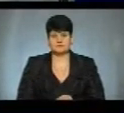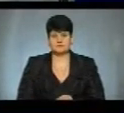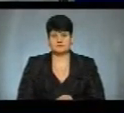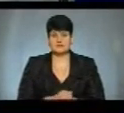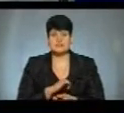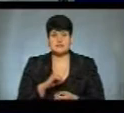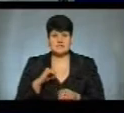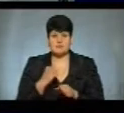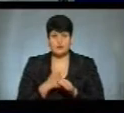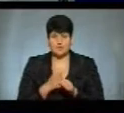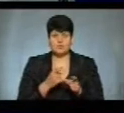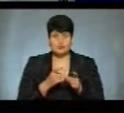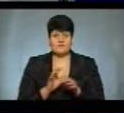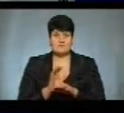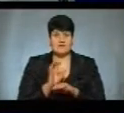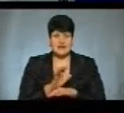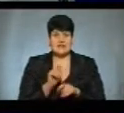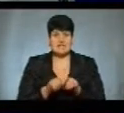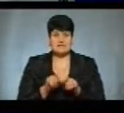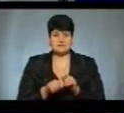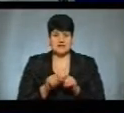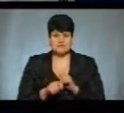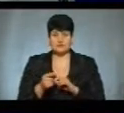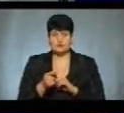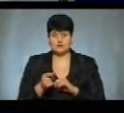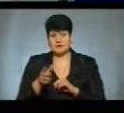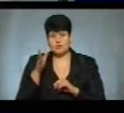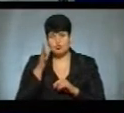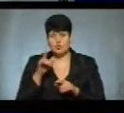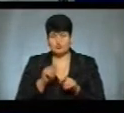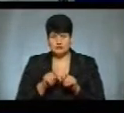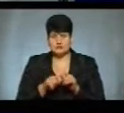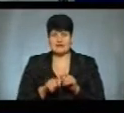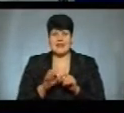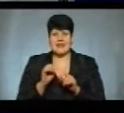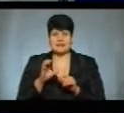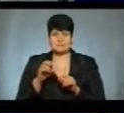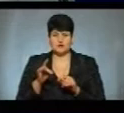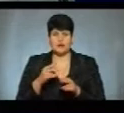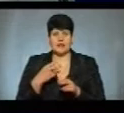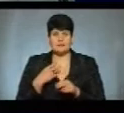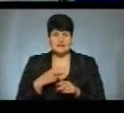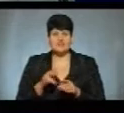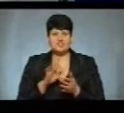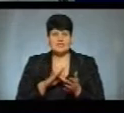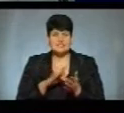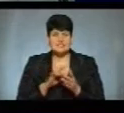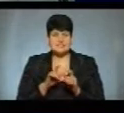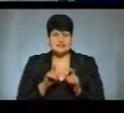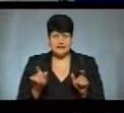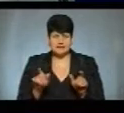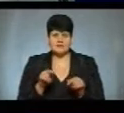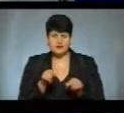Саморобну зброю поліцейські відправляють на експертизу у Тернопільський науково-дослідницький експертно-криміналістичний центр. Судові